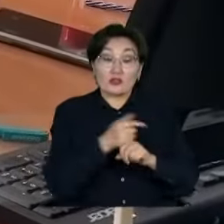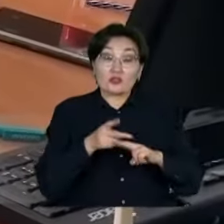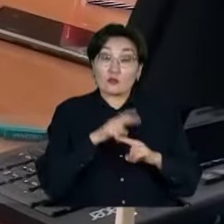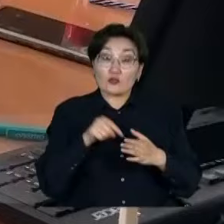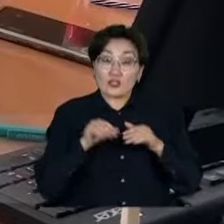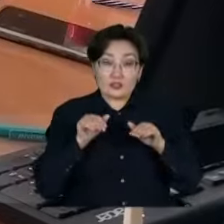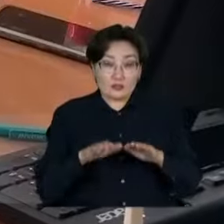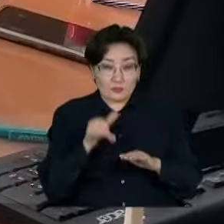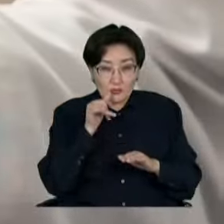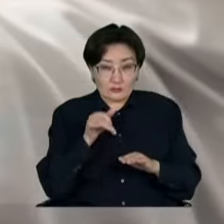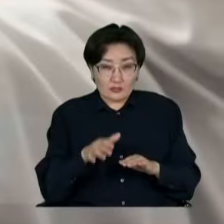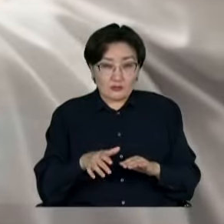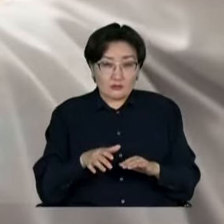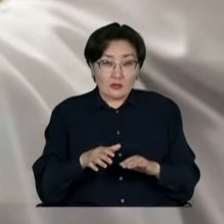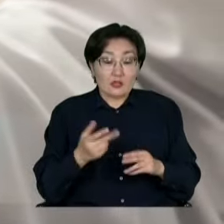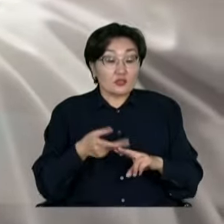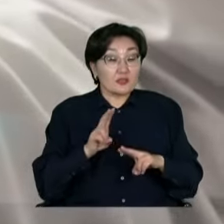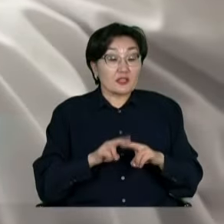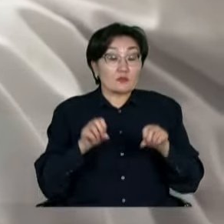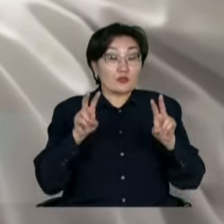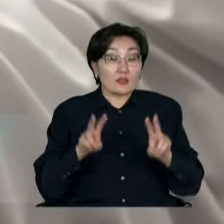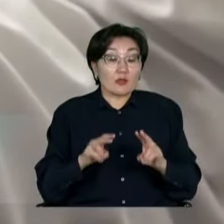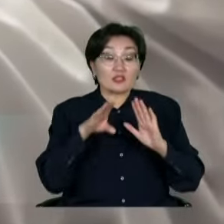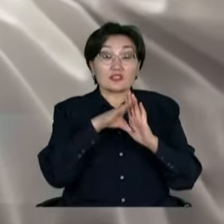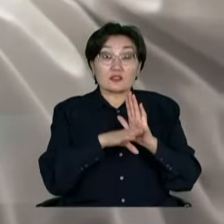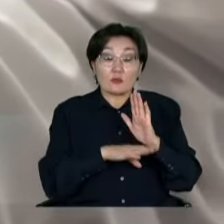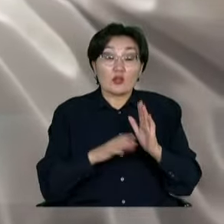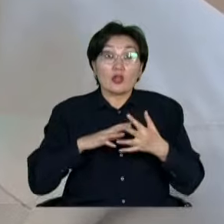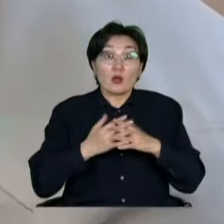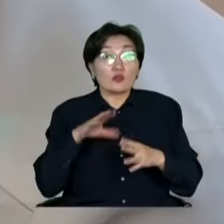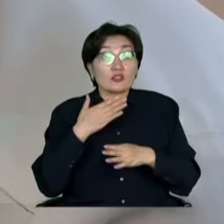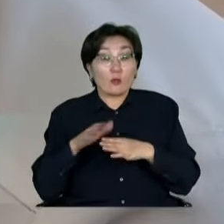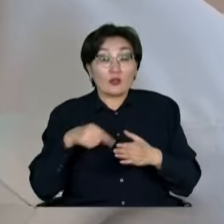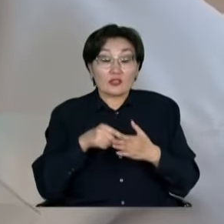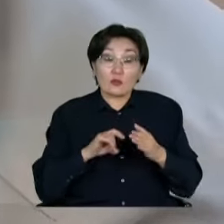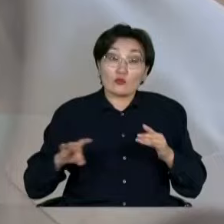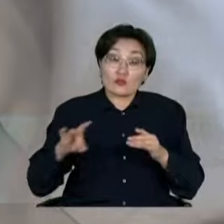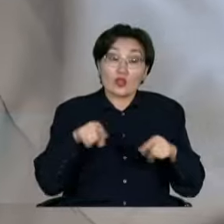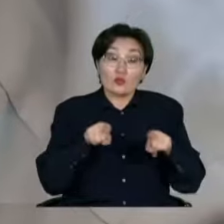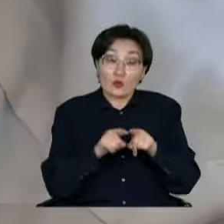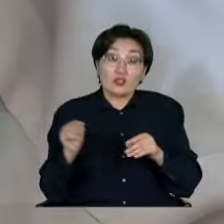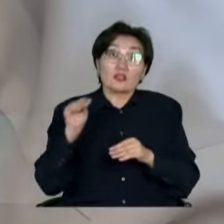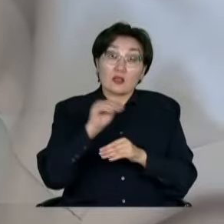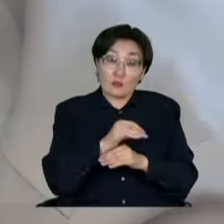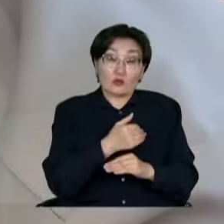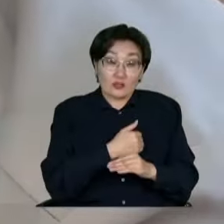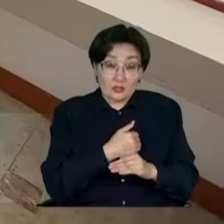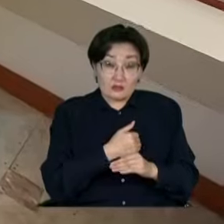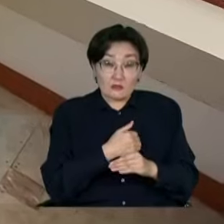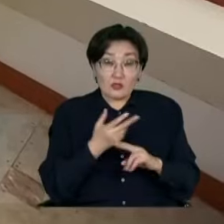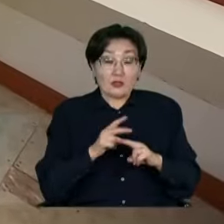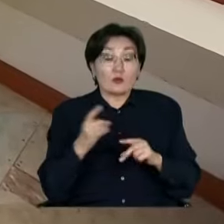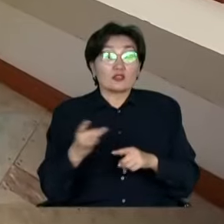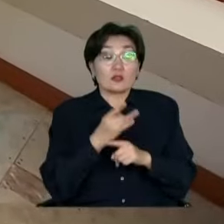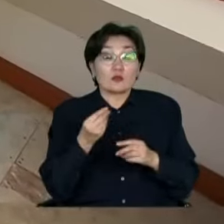мәселені шешуге қауқары жетпейді. Сондықтан мамандар бағдарламаға ауылдан бөлек қала мен аудандарды да қосса деген тілегін жеткізді. Сондай-ақ бір